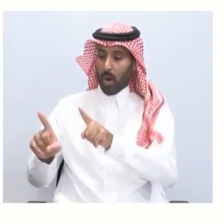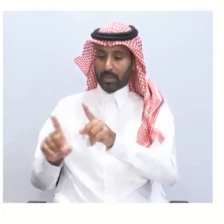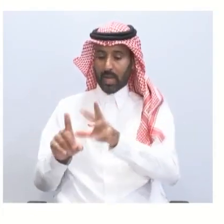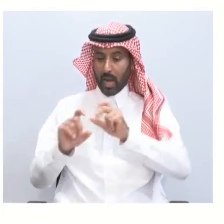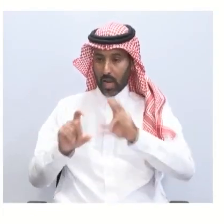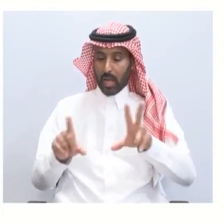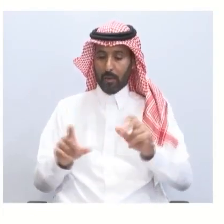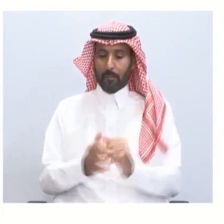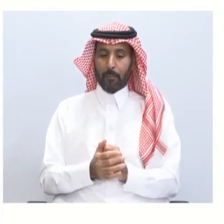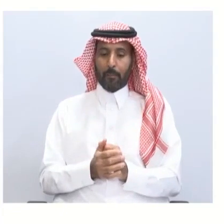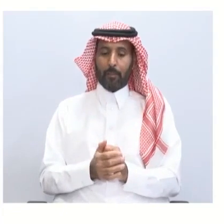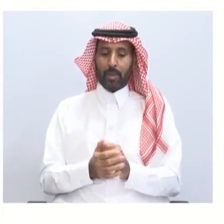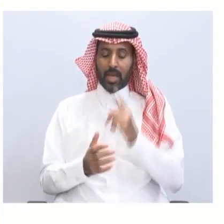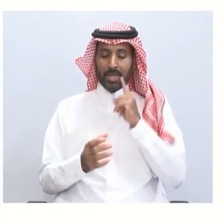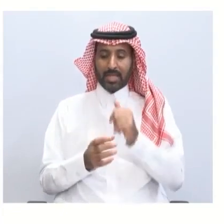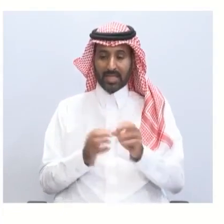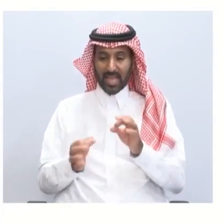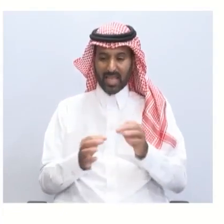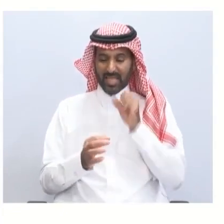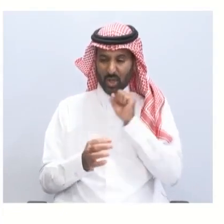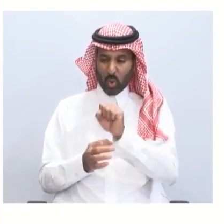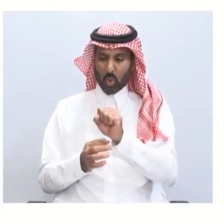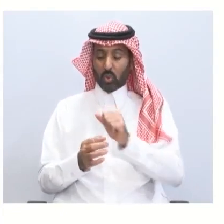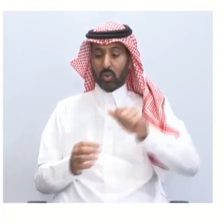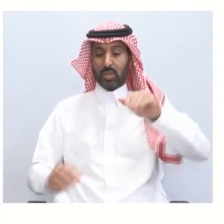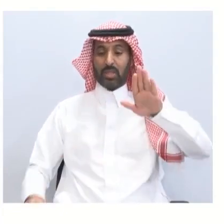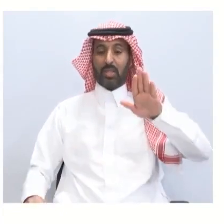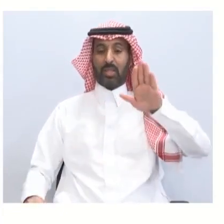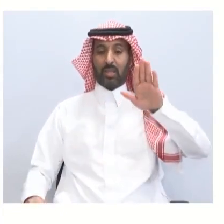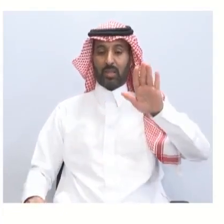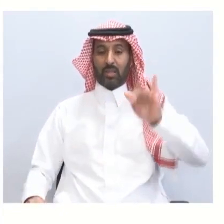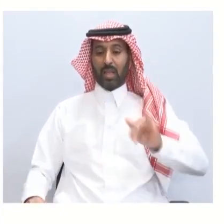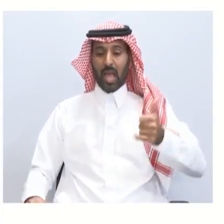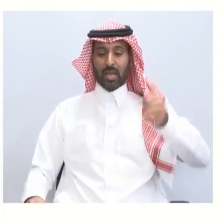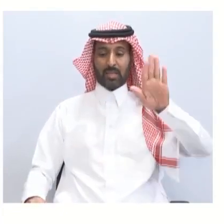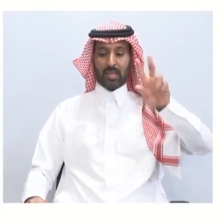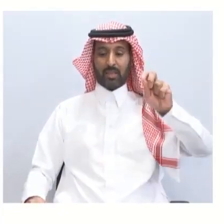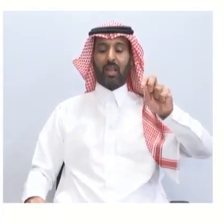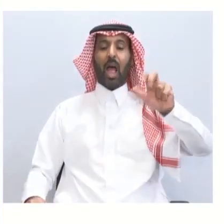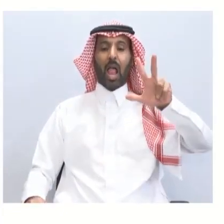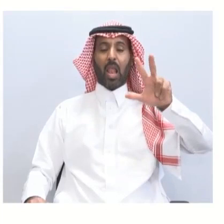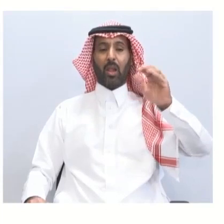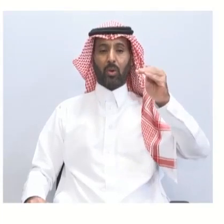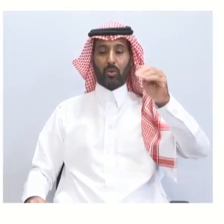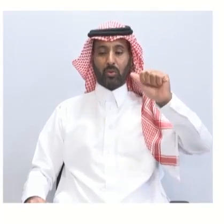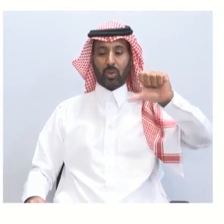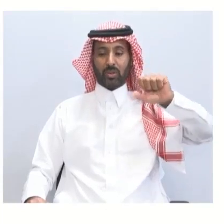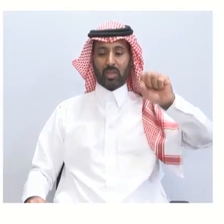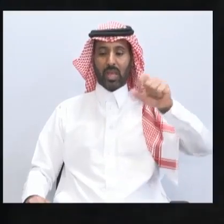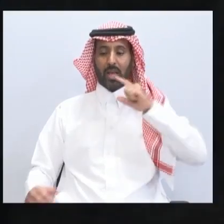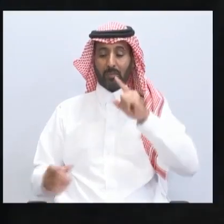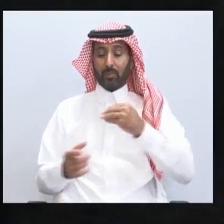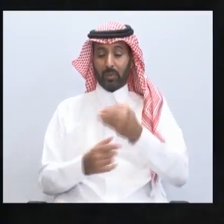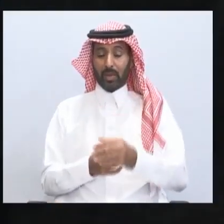ولدينا كذلك سياسه الخصوصيه هذه المفاهيم المتعلقه بالخصوصيه